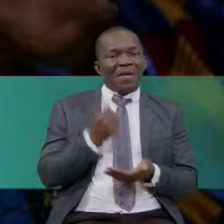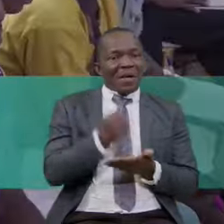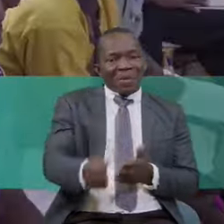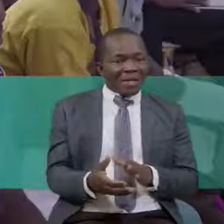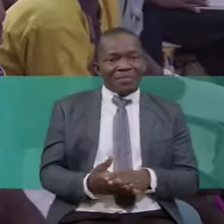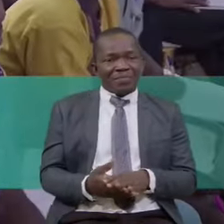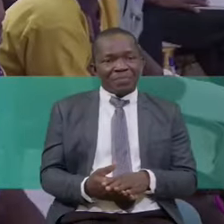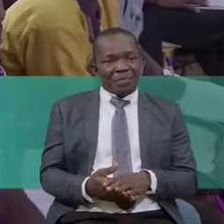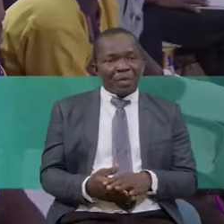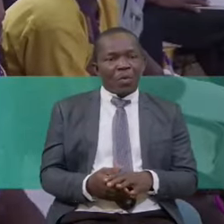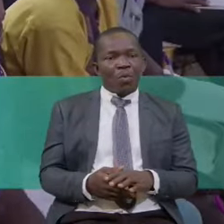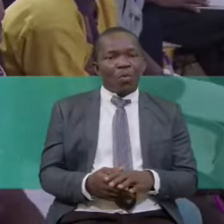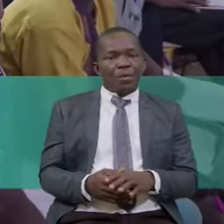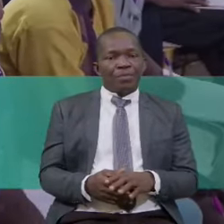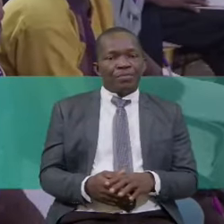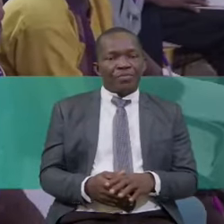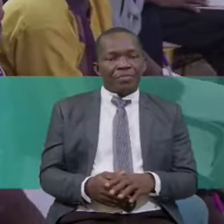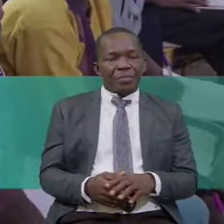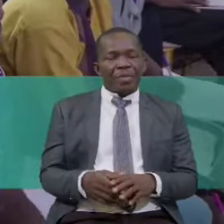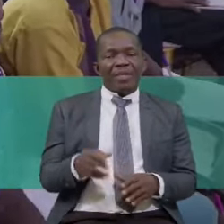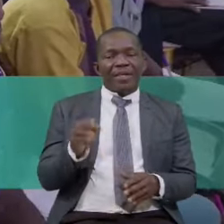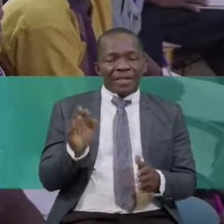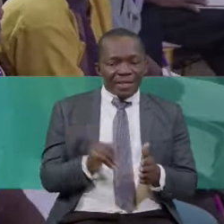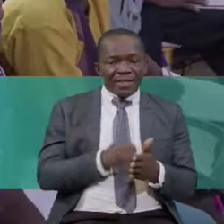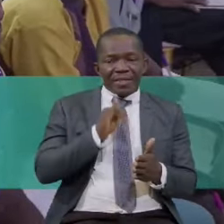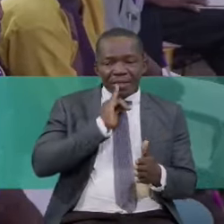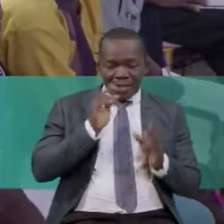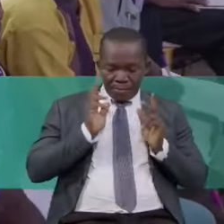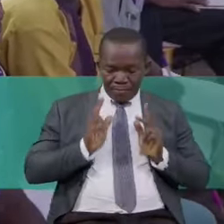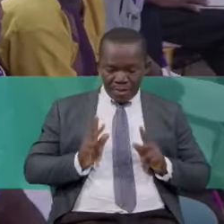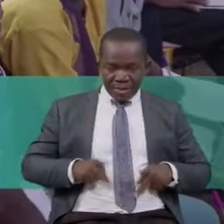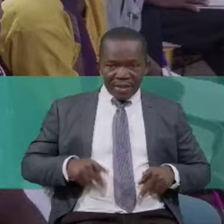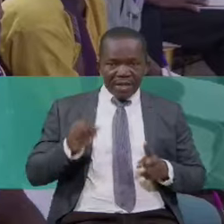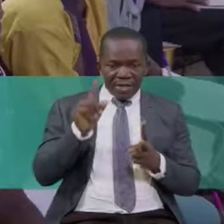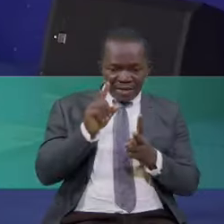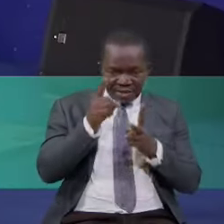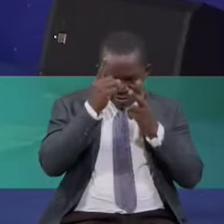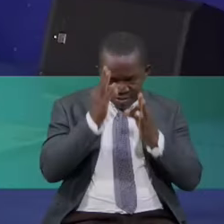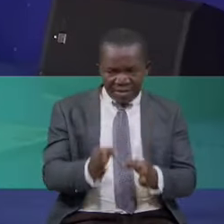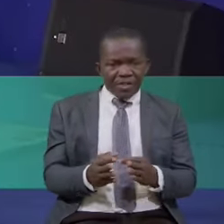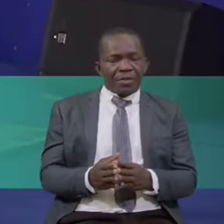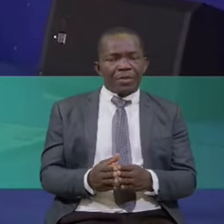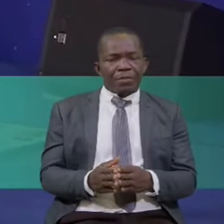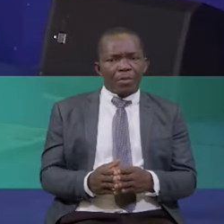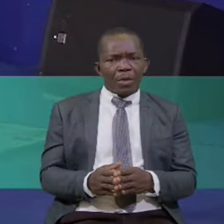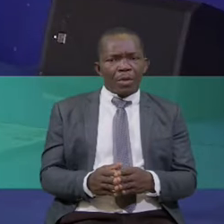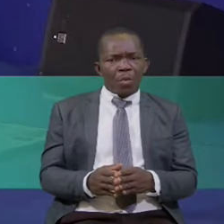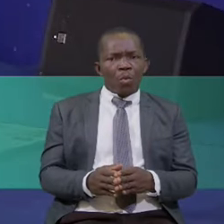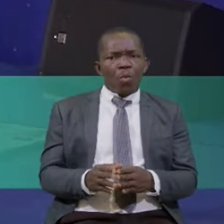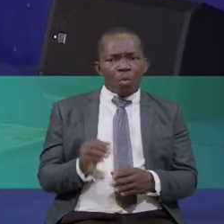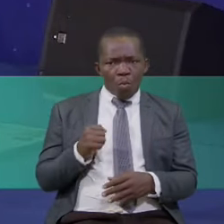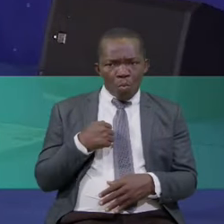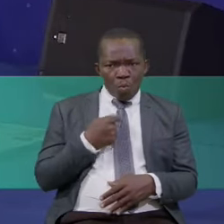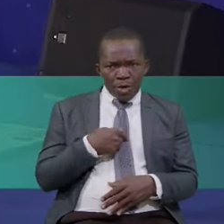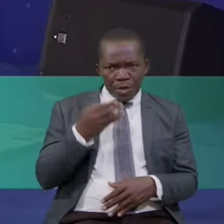amen c'est un choix personnel un choix personnel nous connaissons le chemin qui nous